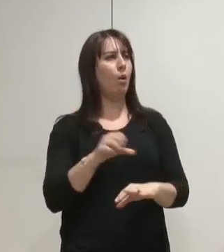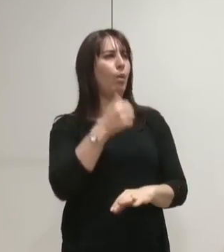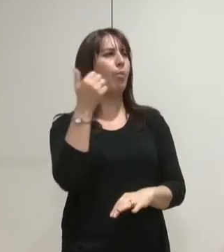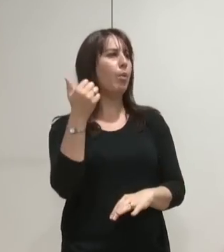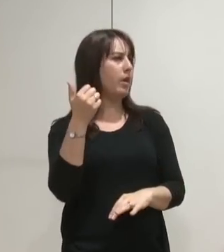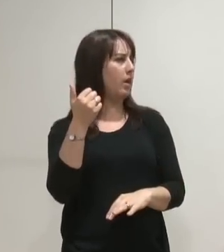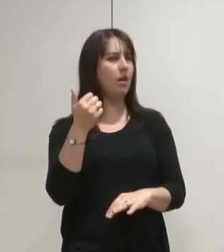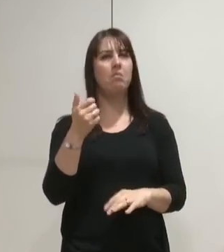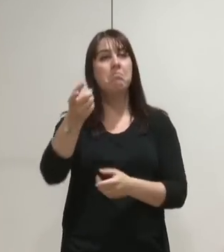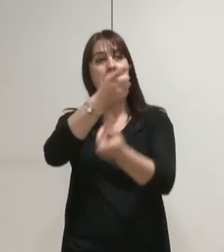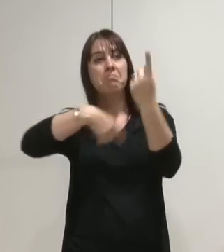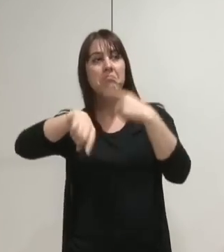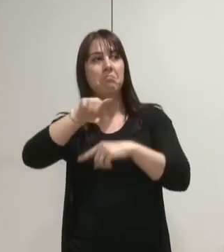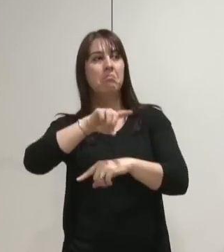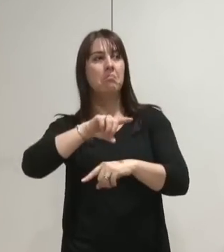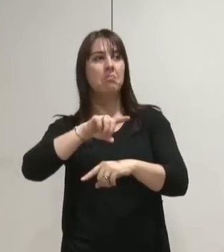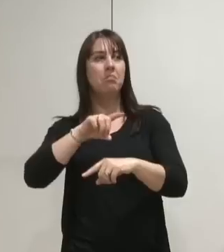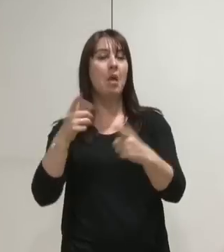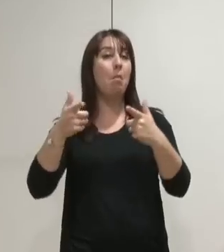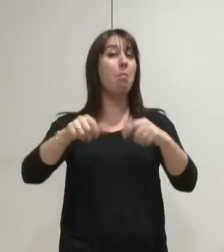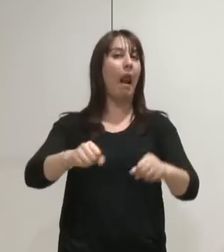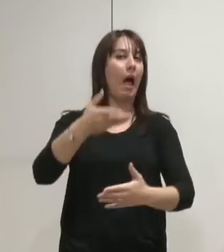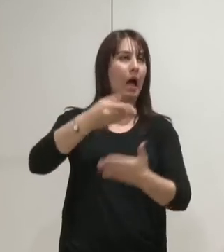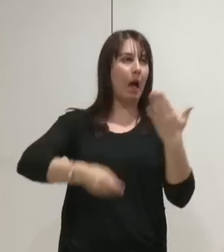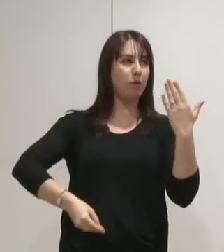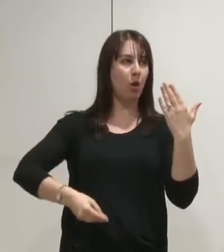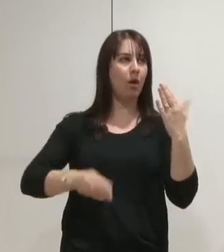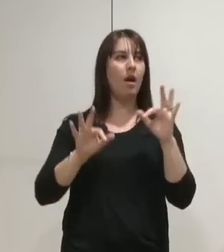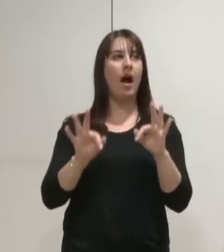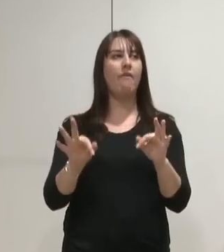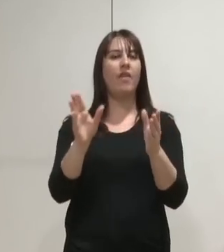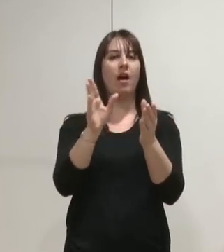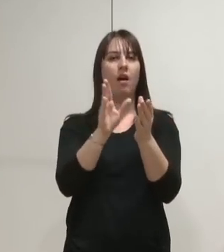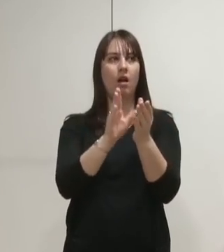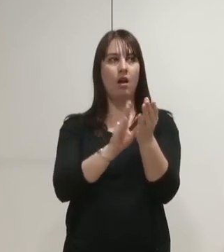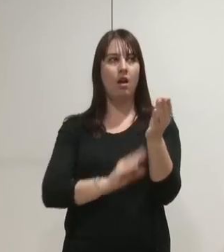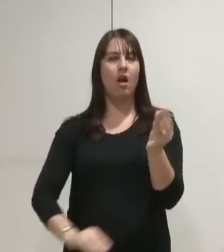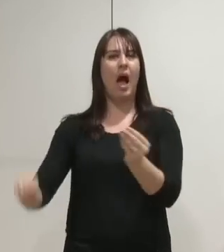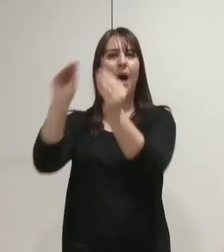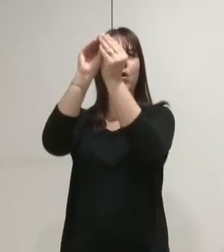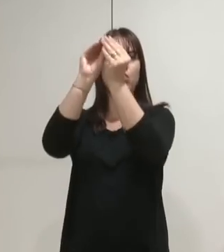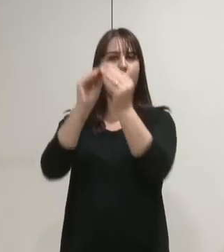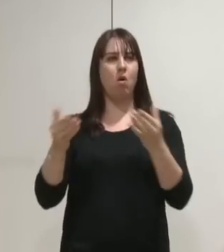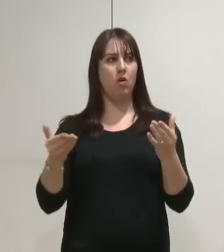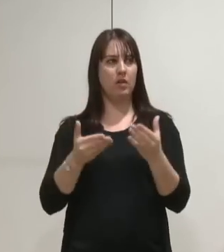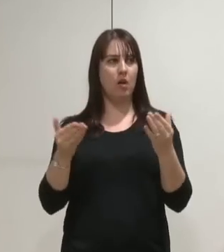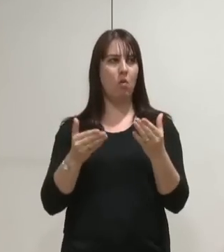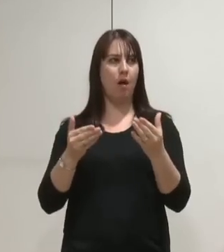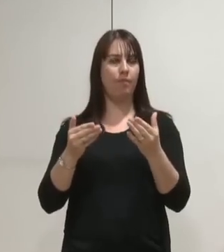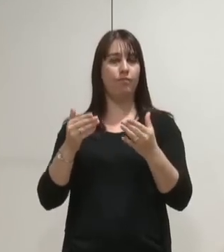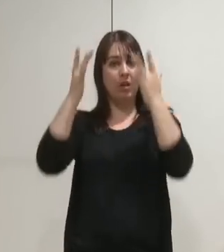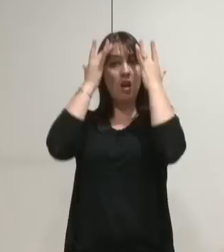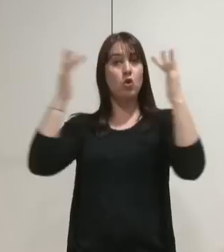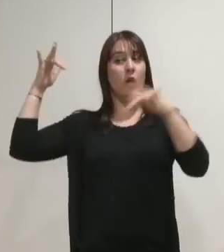et surtout à ceux qui ne sont pas autour de de la table du conseil que l'amendement s'appuie sur une jurisprudence